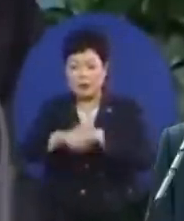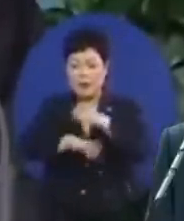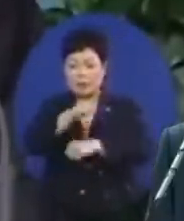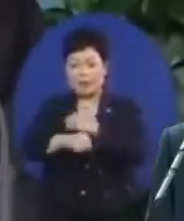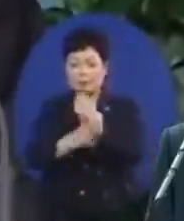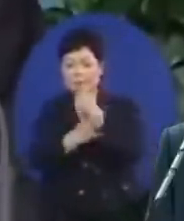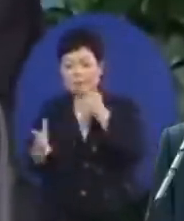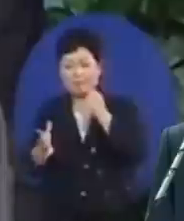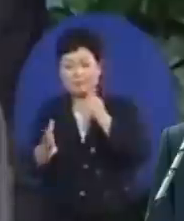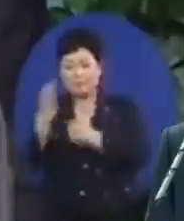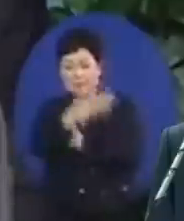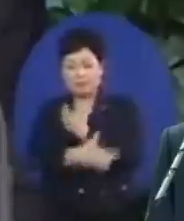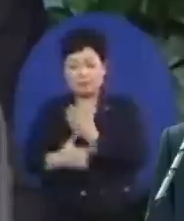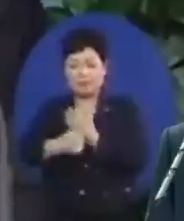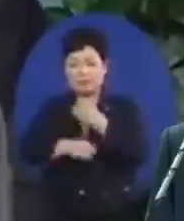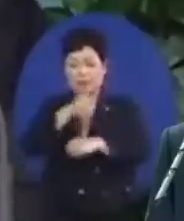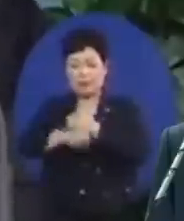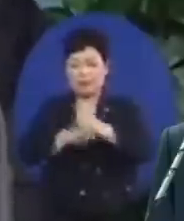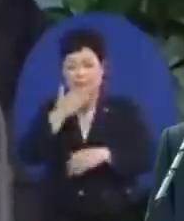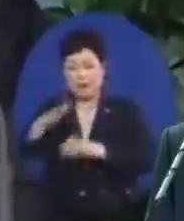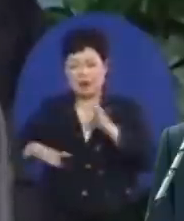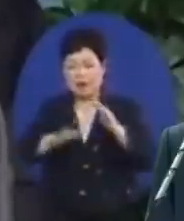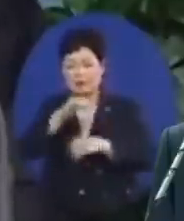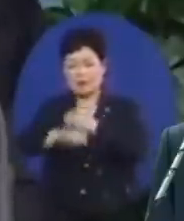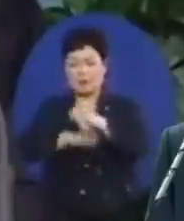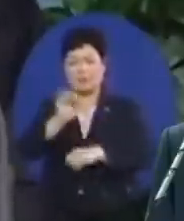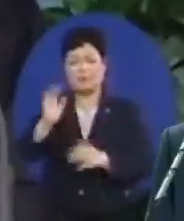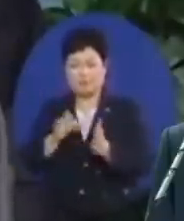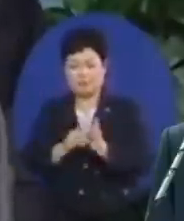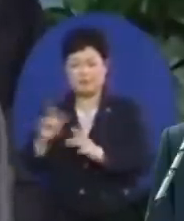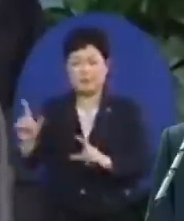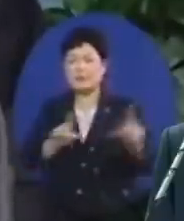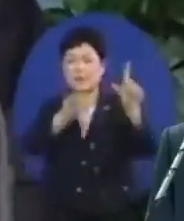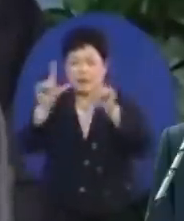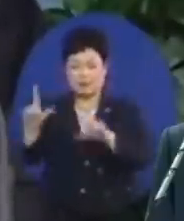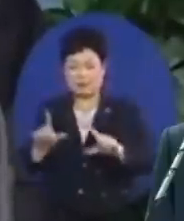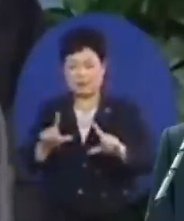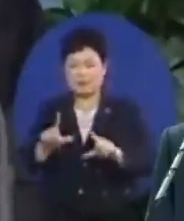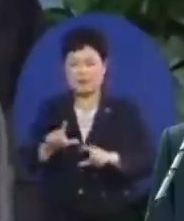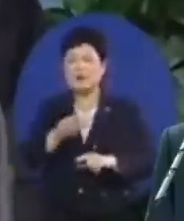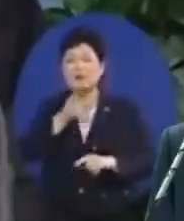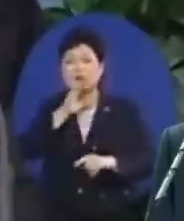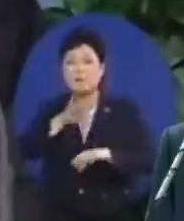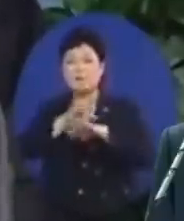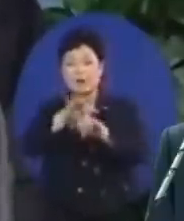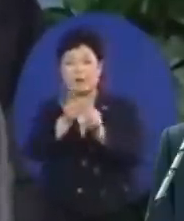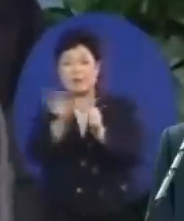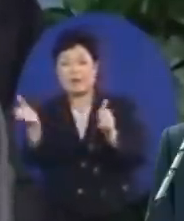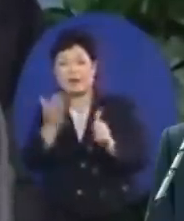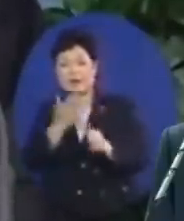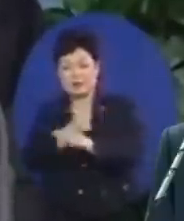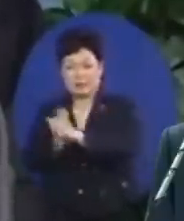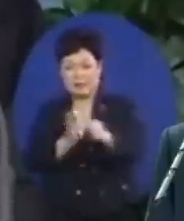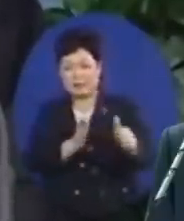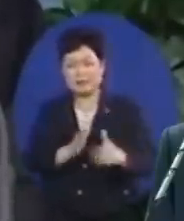해방되고 육체도 해방되고 가정도 해방되고 생활도 마귀에게 해방되어야 되는 것입니다.